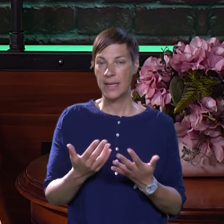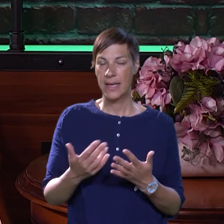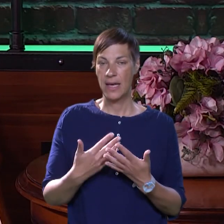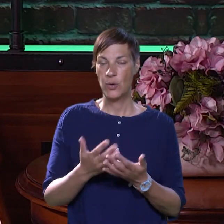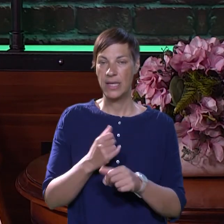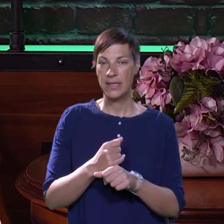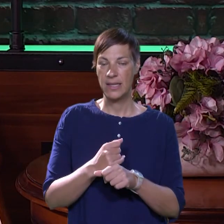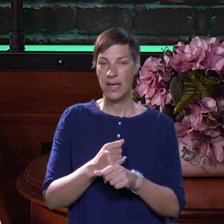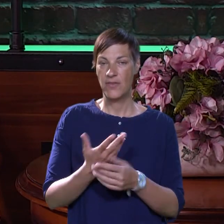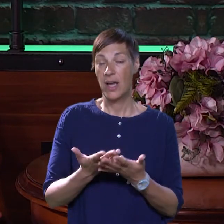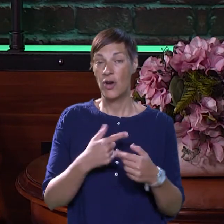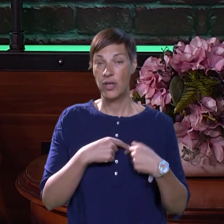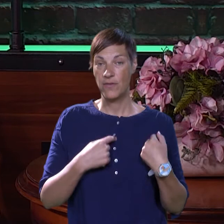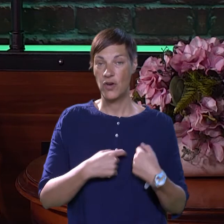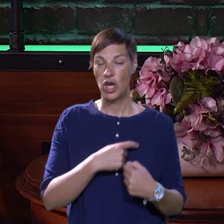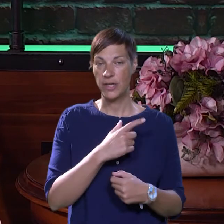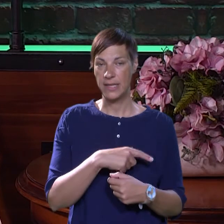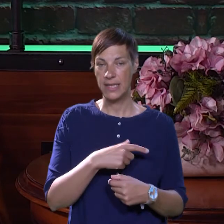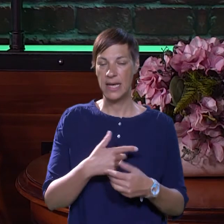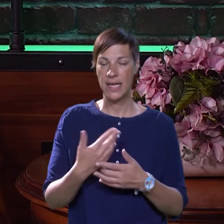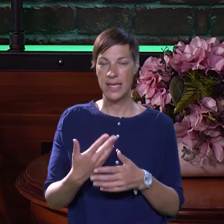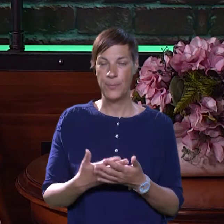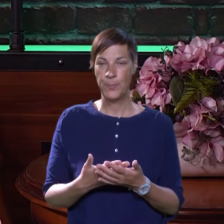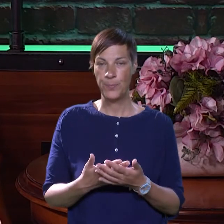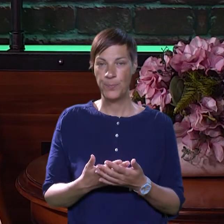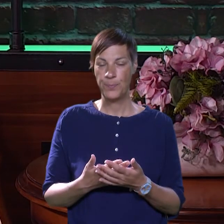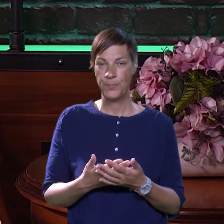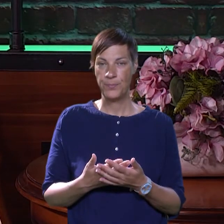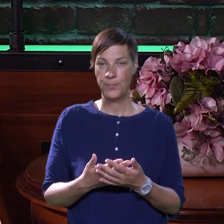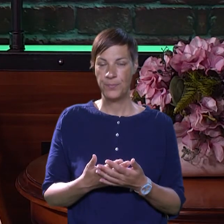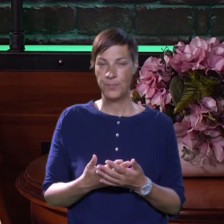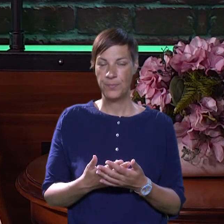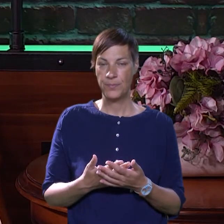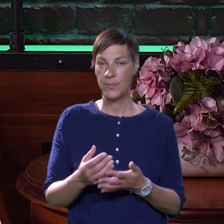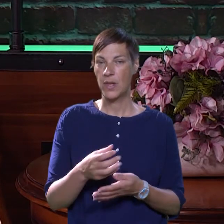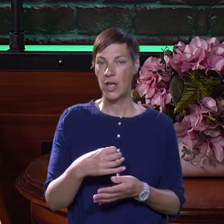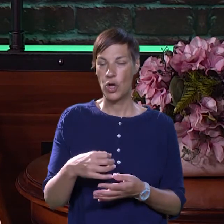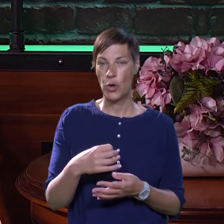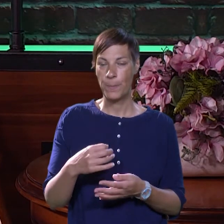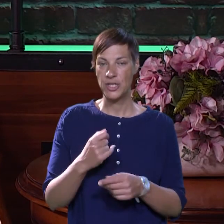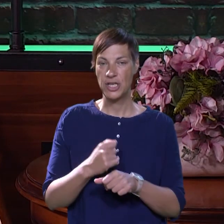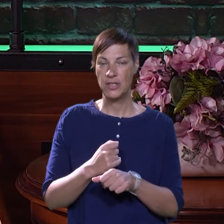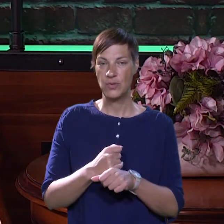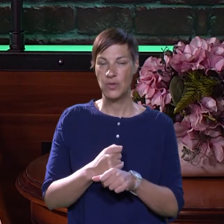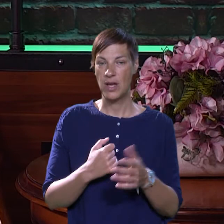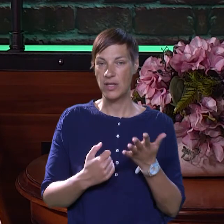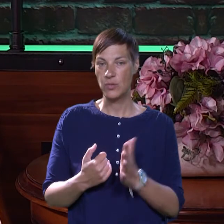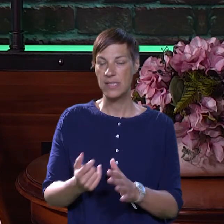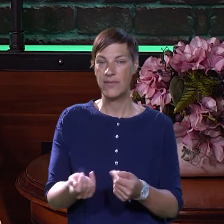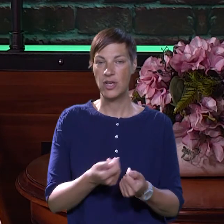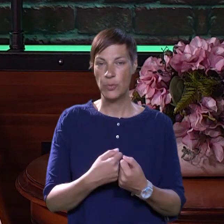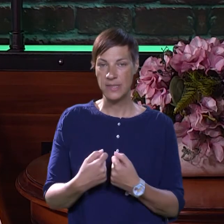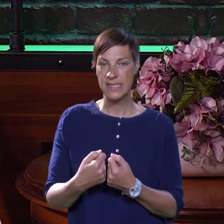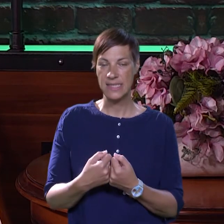Kao i djelovanje, kao i volontiranje na neki način, dakle, i općenito rad u civilnom